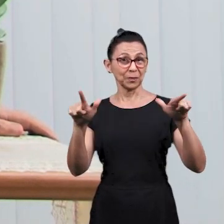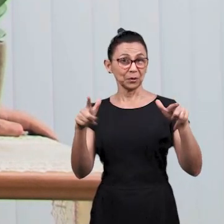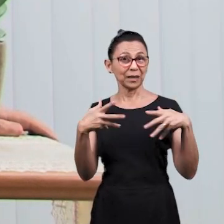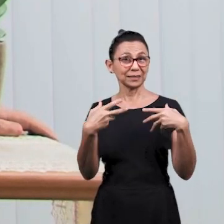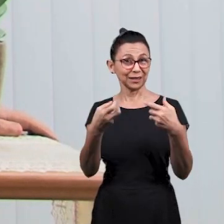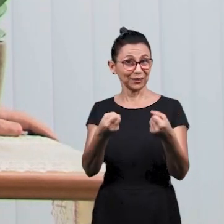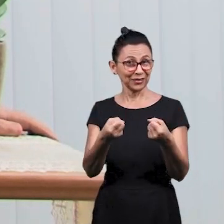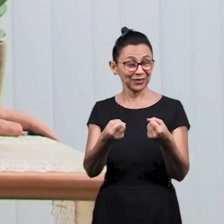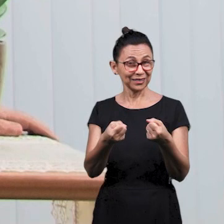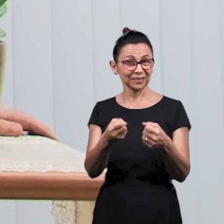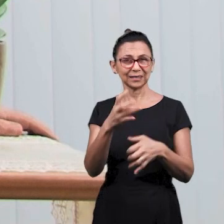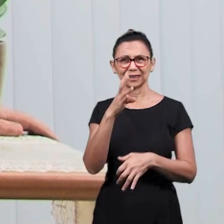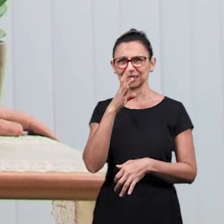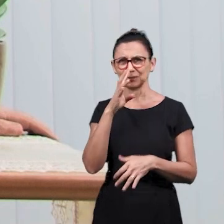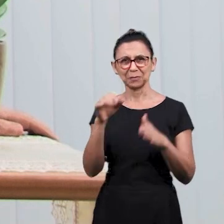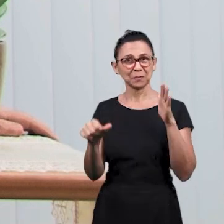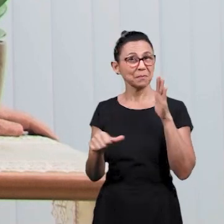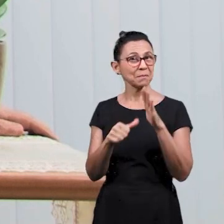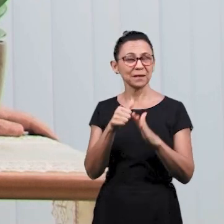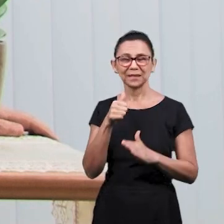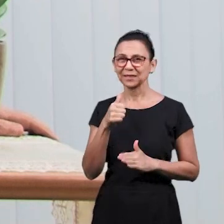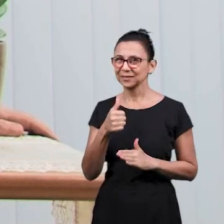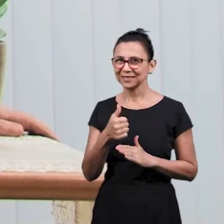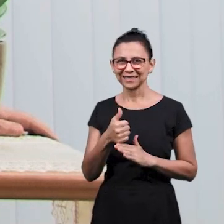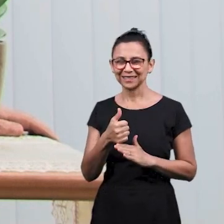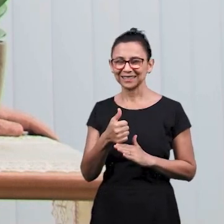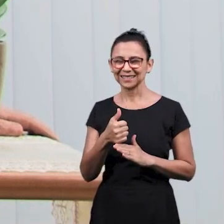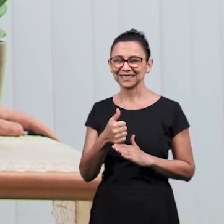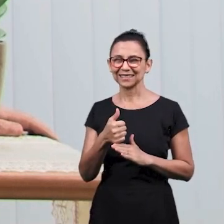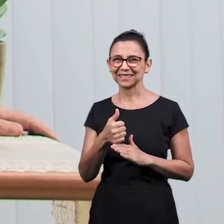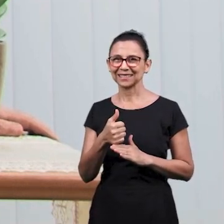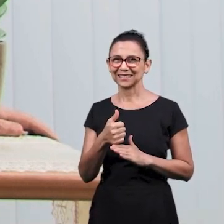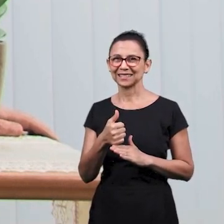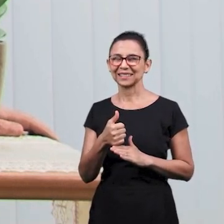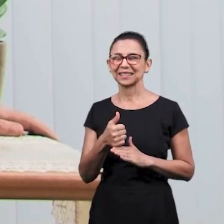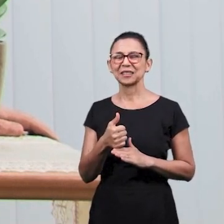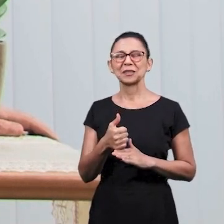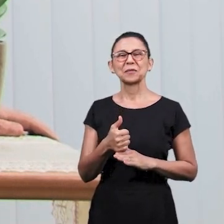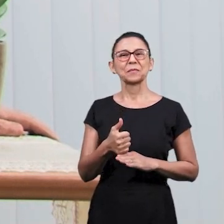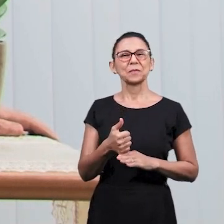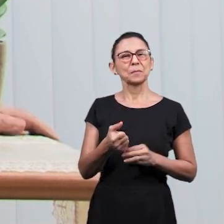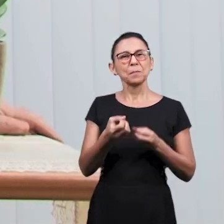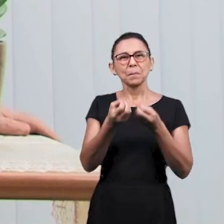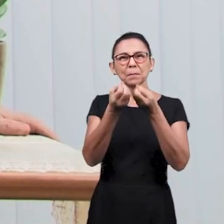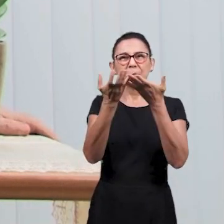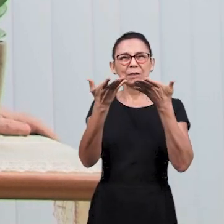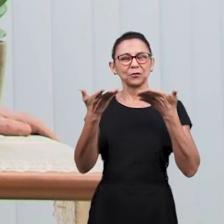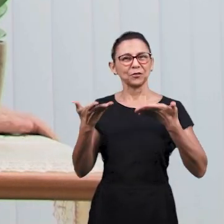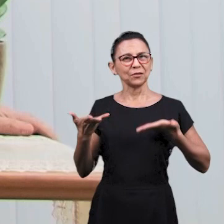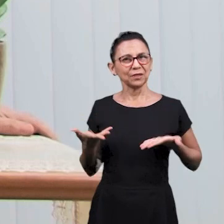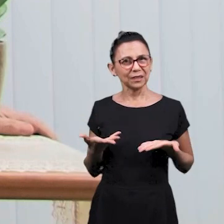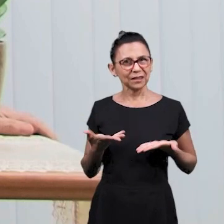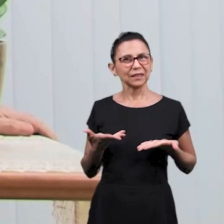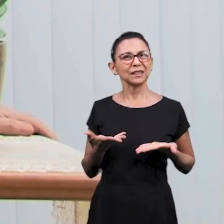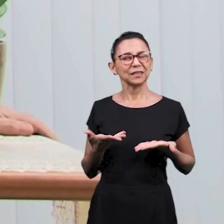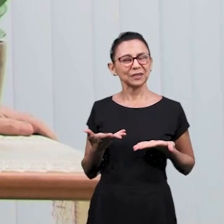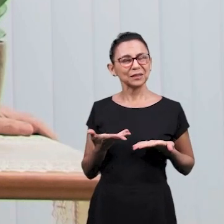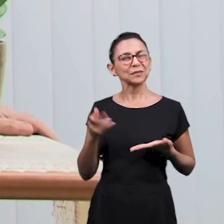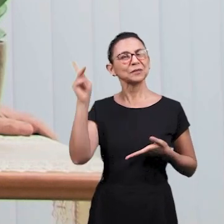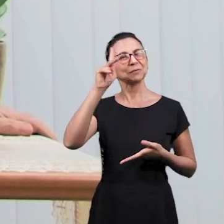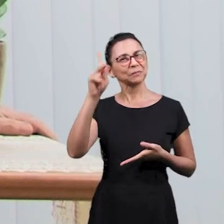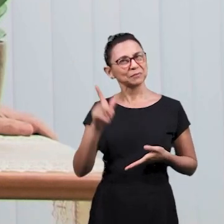линк, приглашение и участвуете с нами впервые и в этом служении.